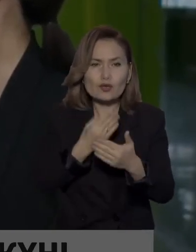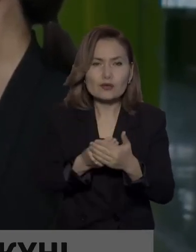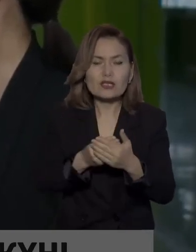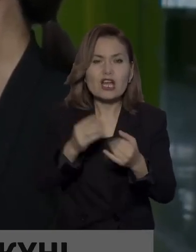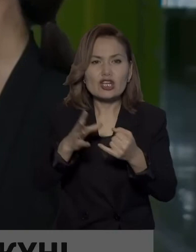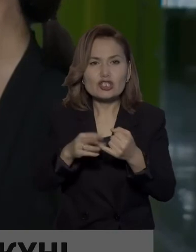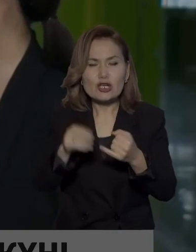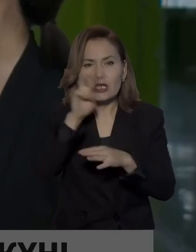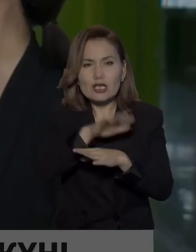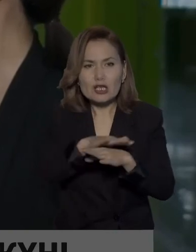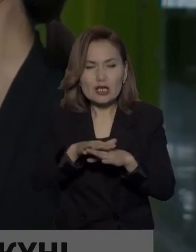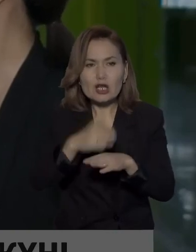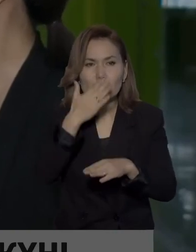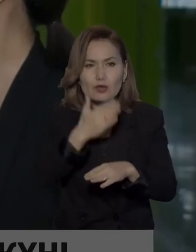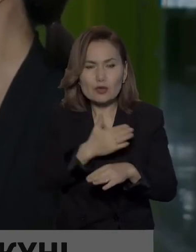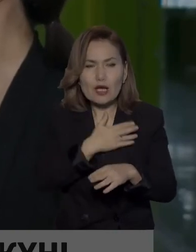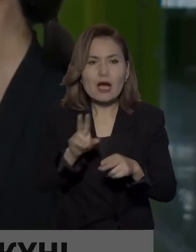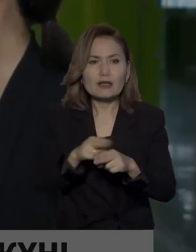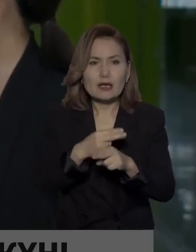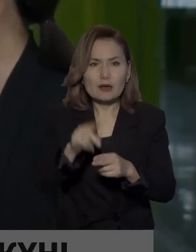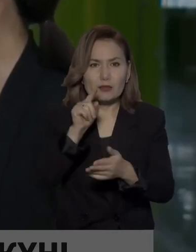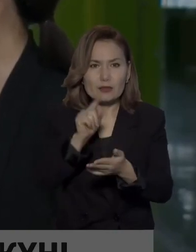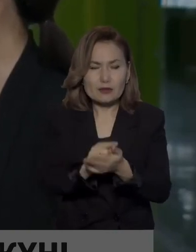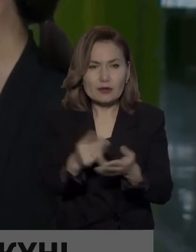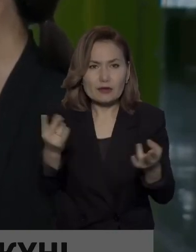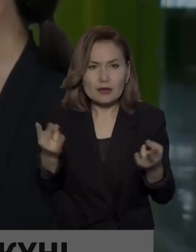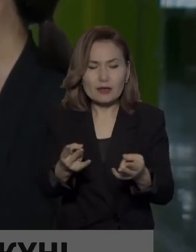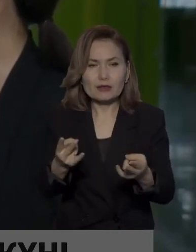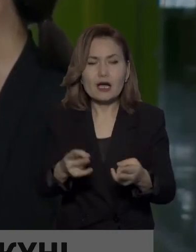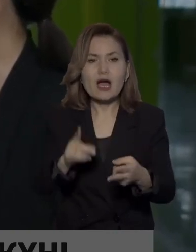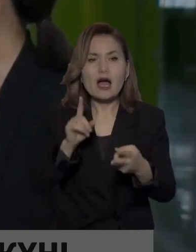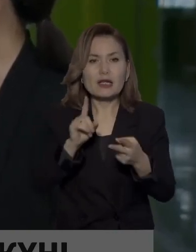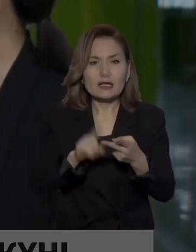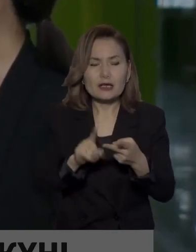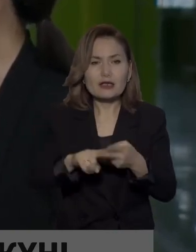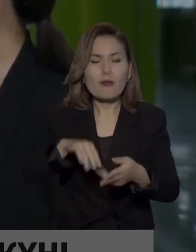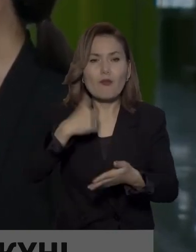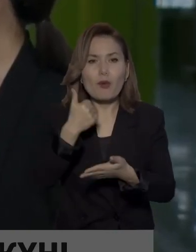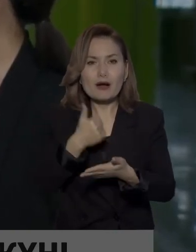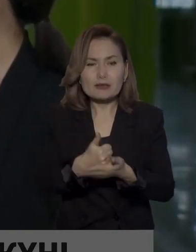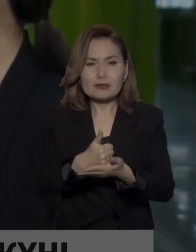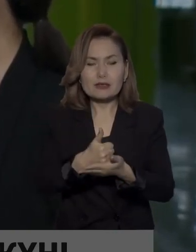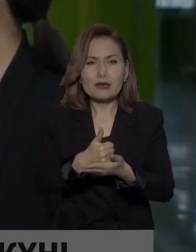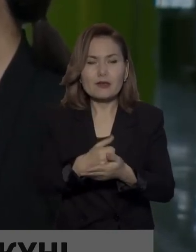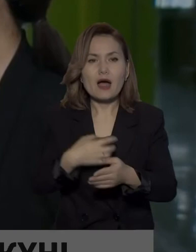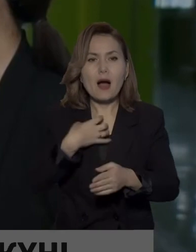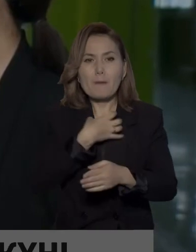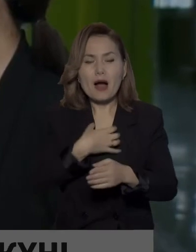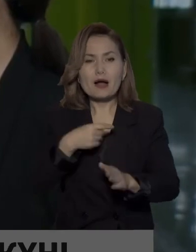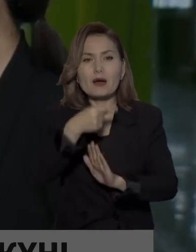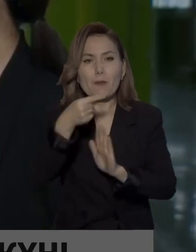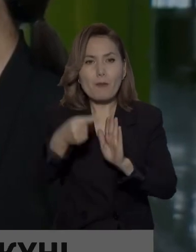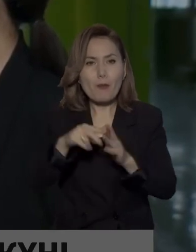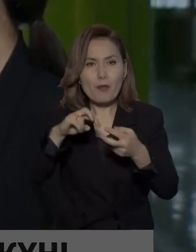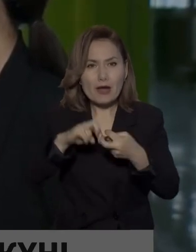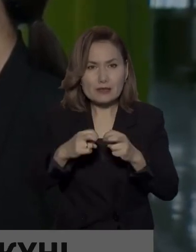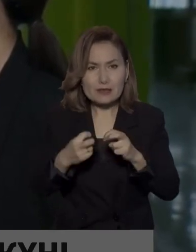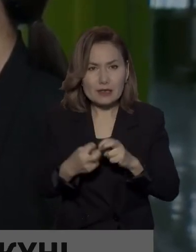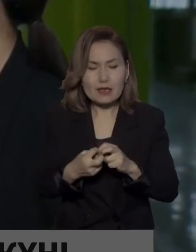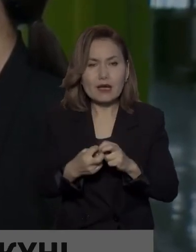сүюге біз тәрбиелеуіміз керек. Екіншіден ең басты маңызды мәселенің бірі,